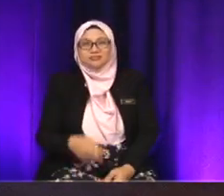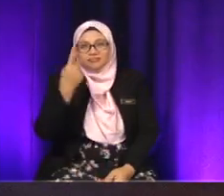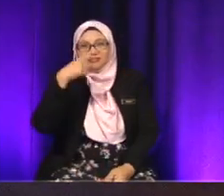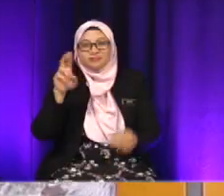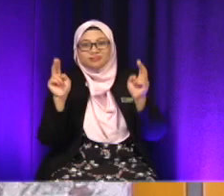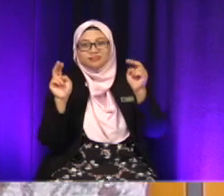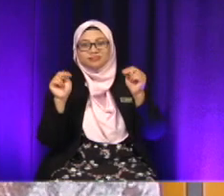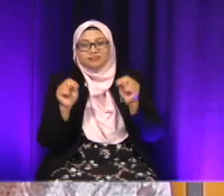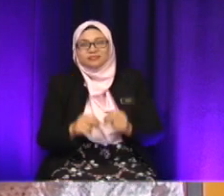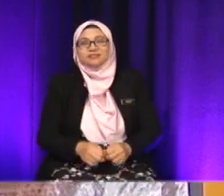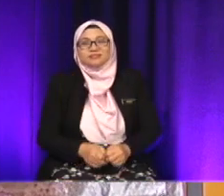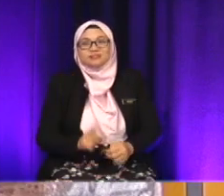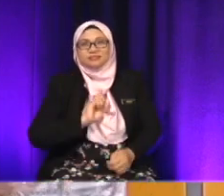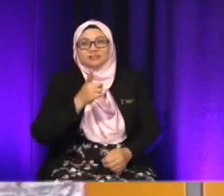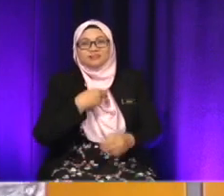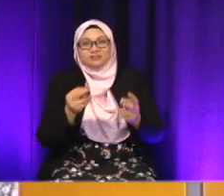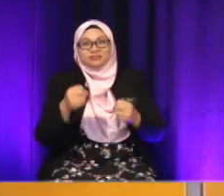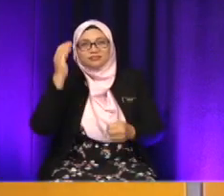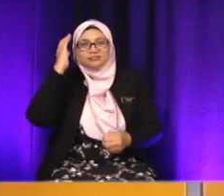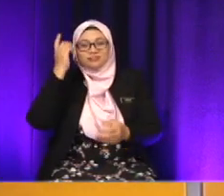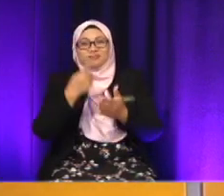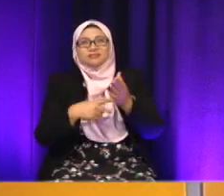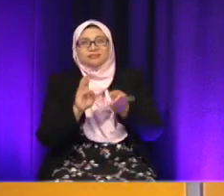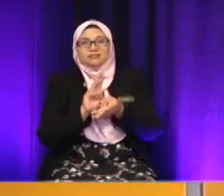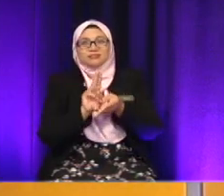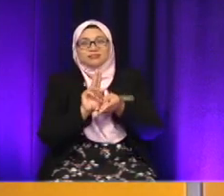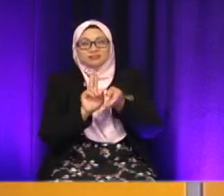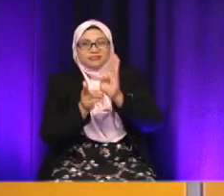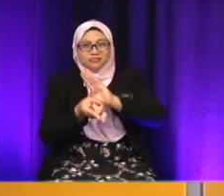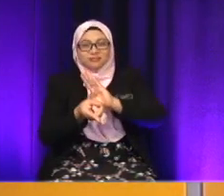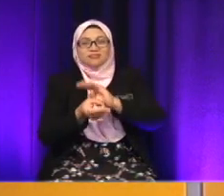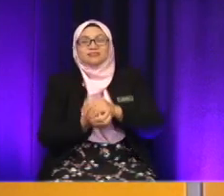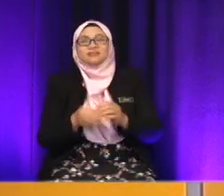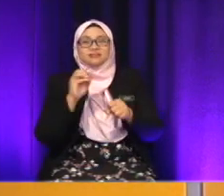gitulah kita nak tahu apa ide pemulih ubah sebab dalam